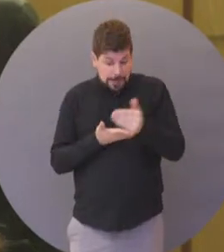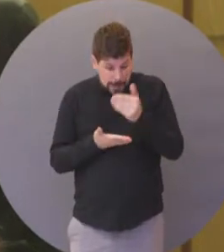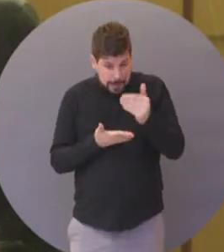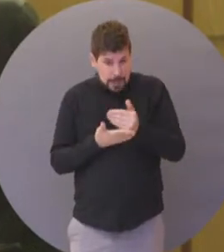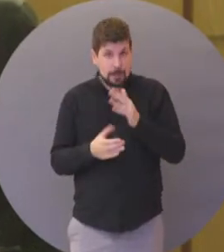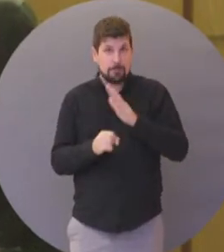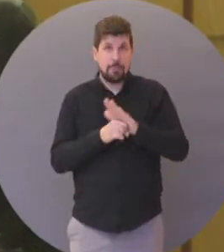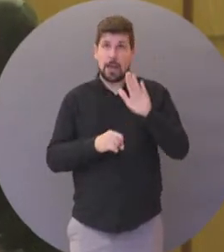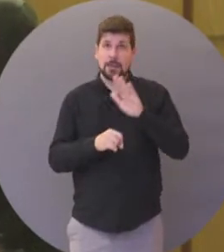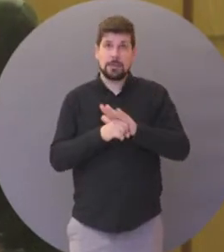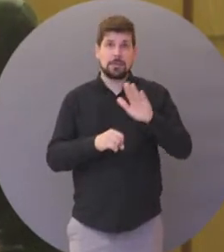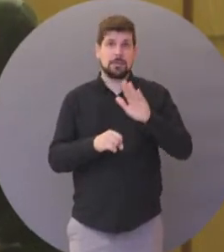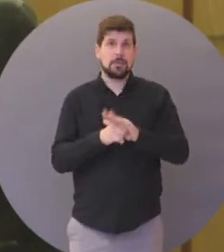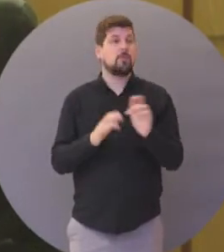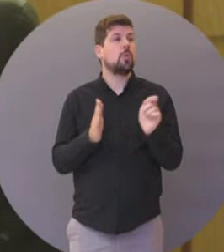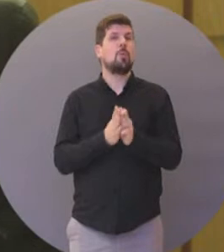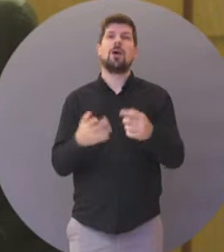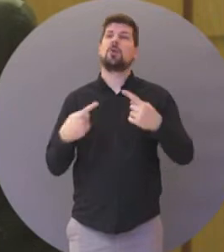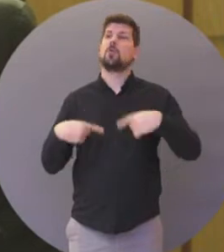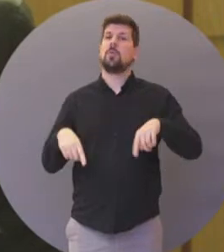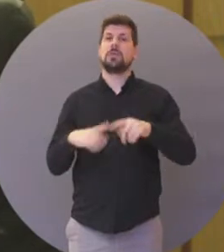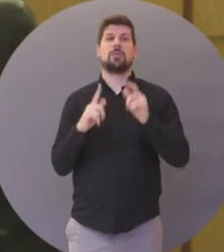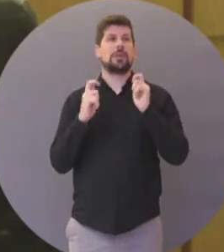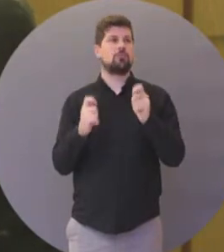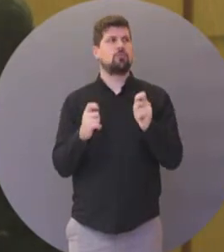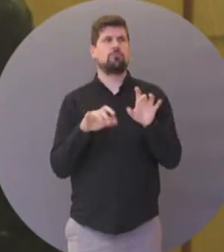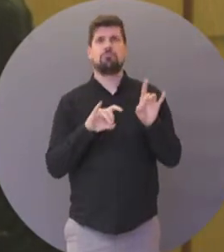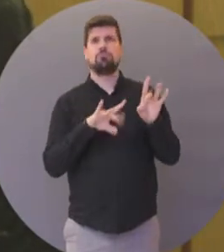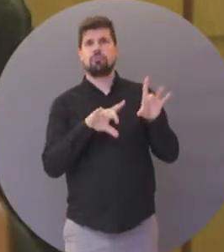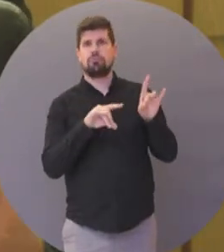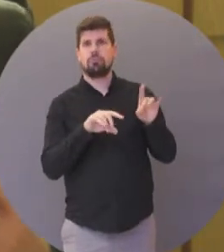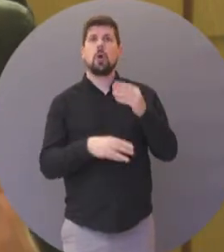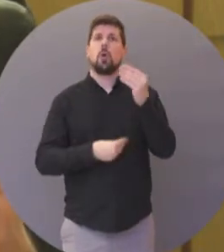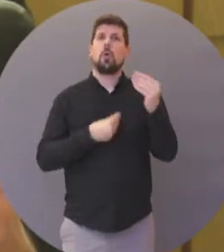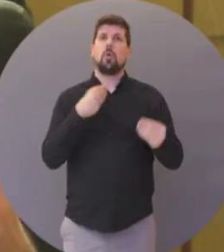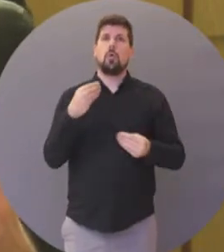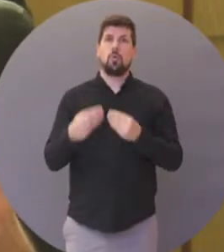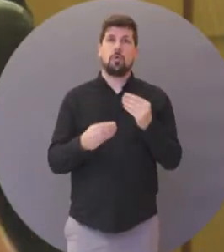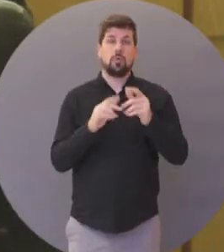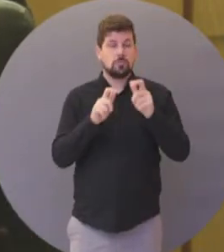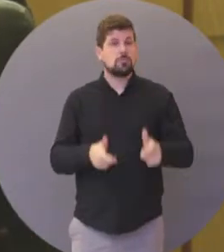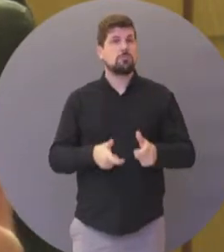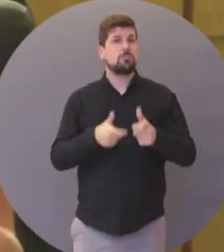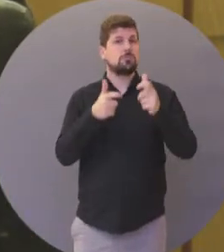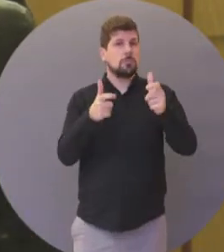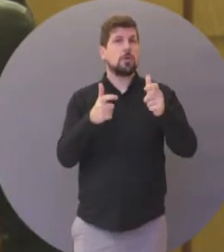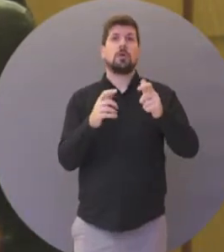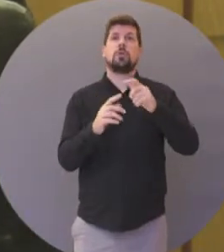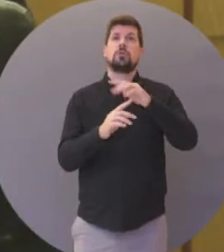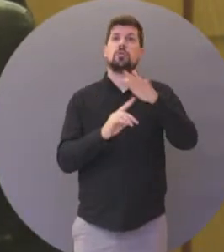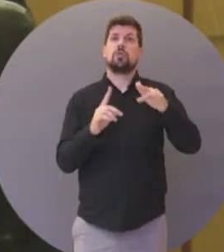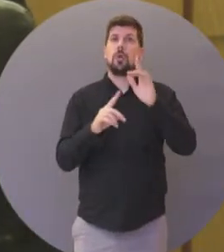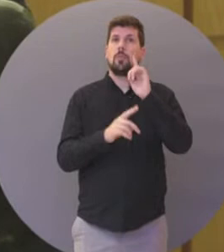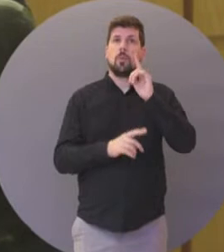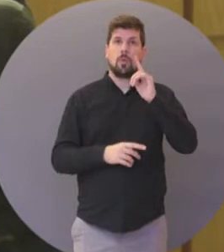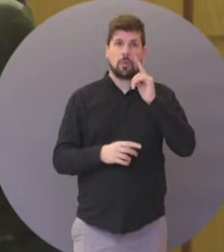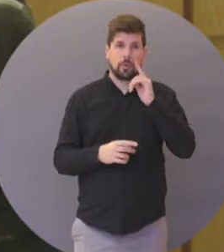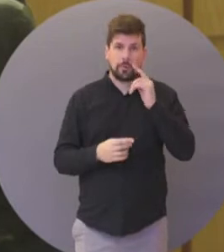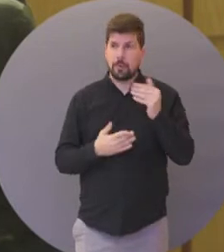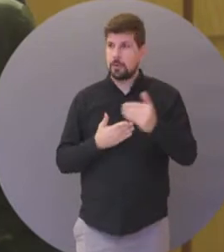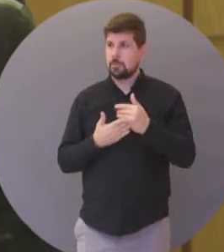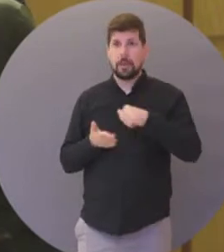sont pas retenues dans les commissions d'attribution ou alors elles sont exclues des logements sociaux parce qu'elles sont devenues non solvables